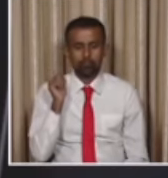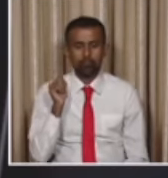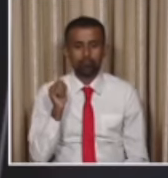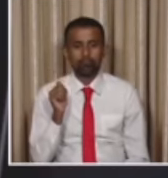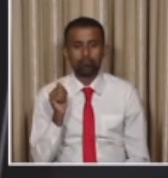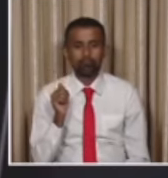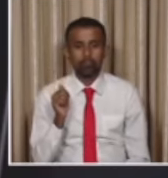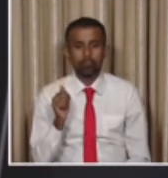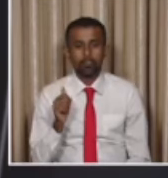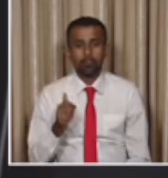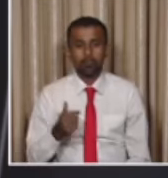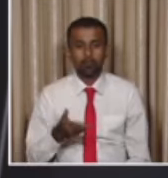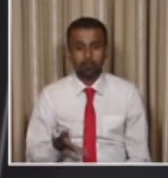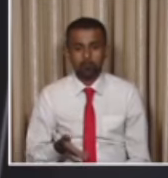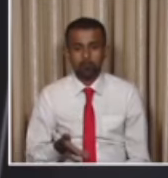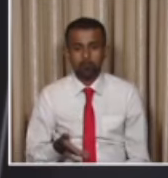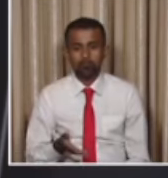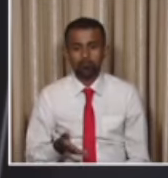මේ